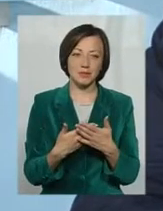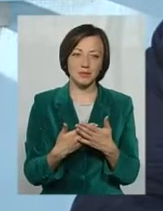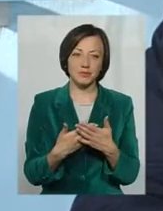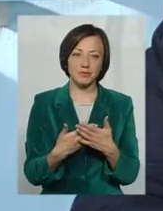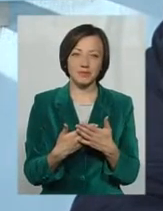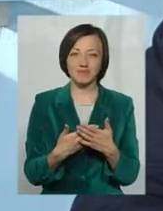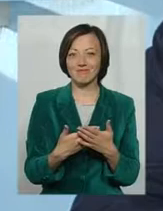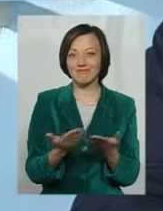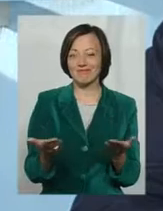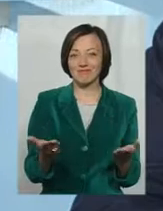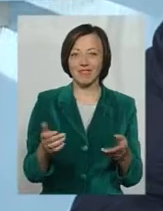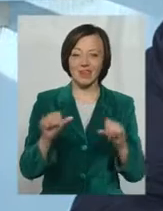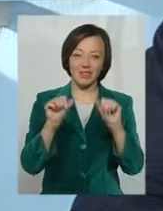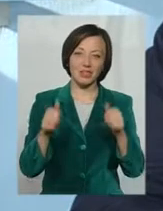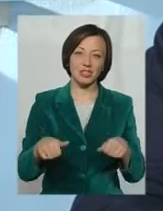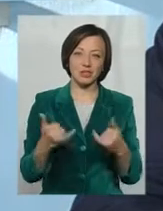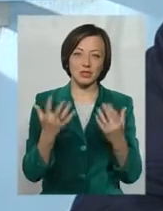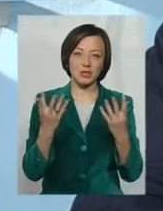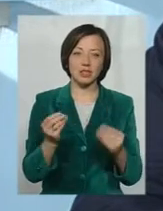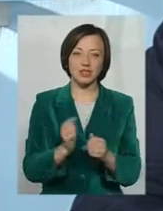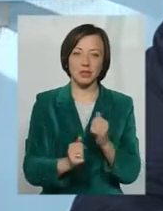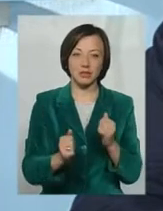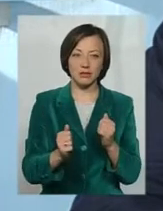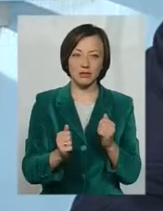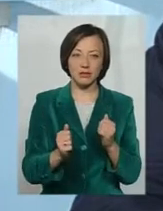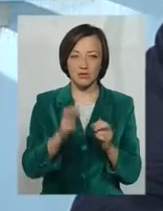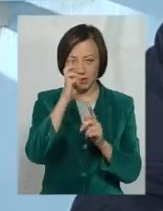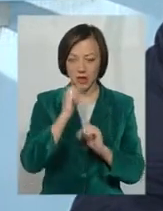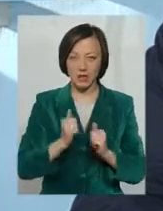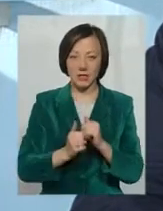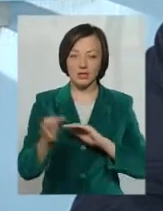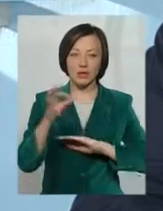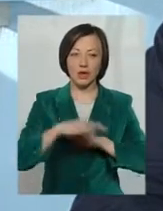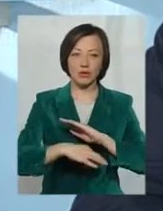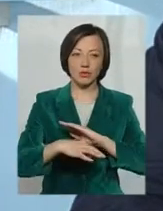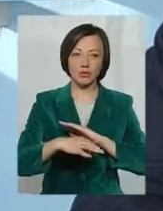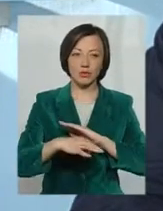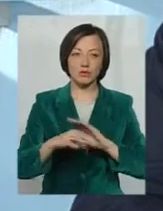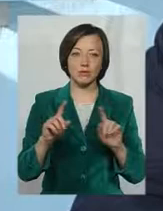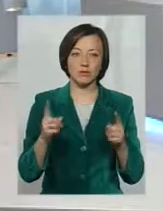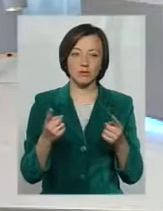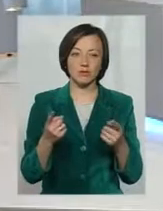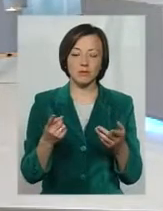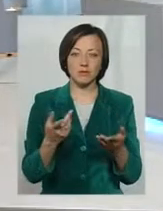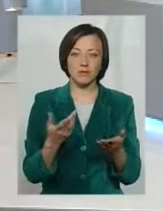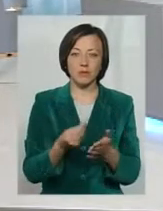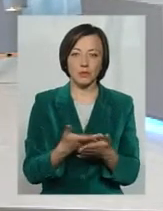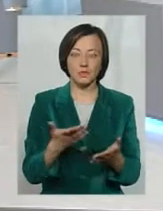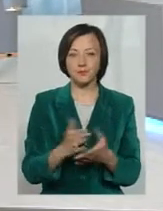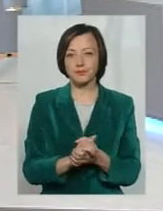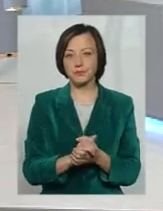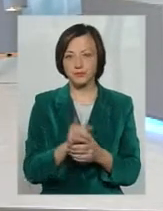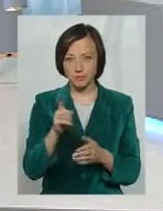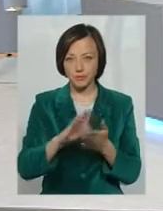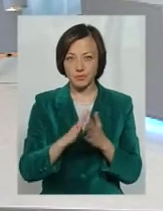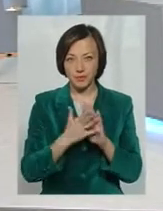таку річ, яку на сьогоднішній день часто в країнах там Заходу, вона на... Тобто вони виставили обов'язкову умову ще